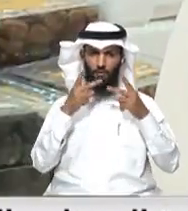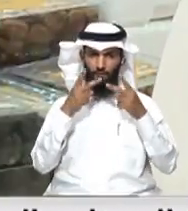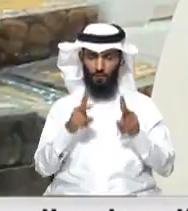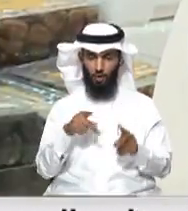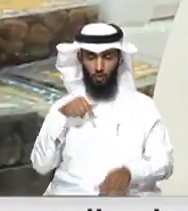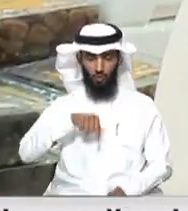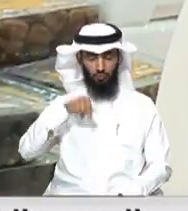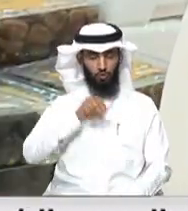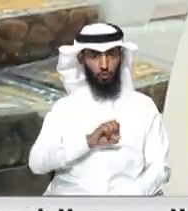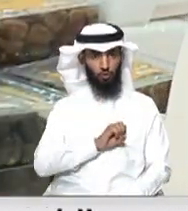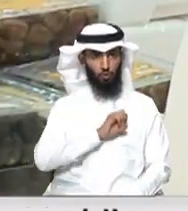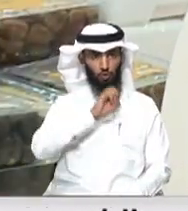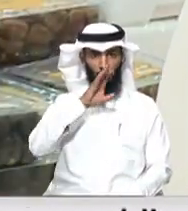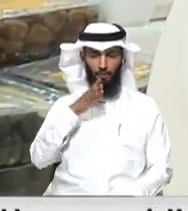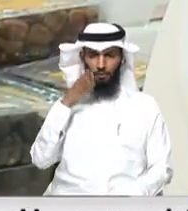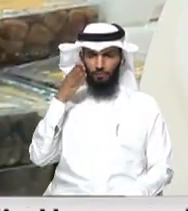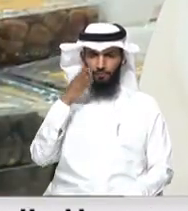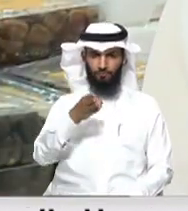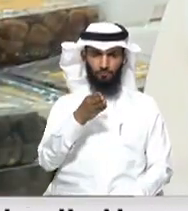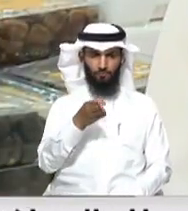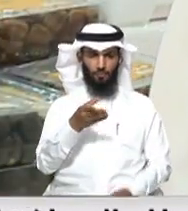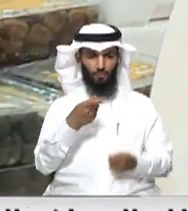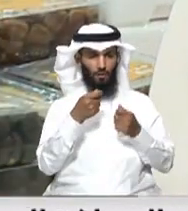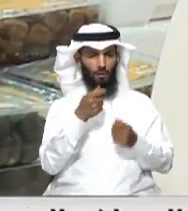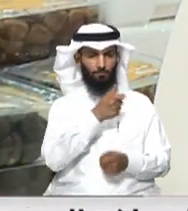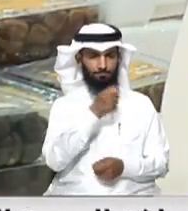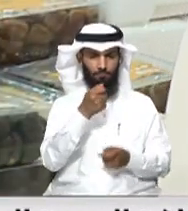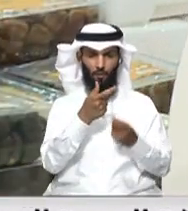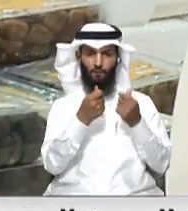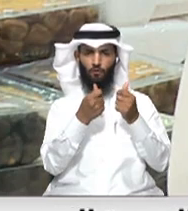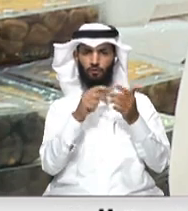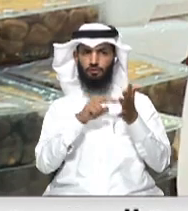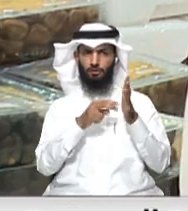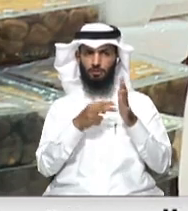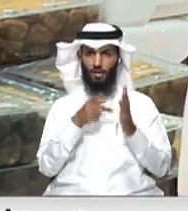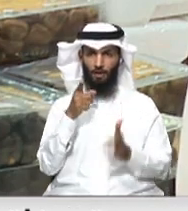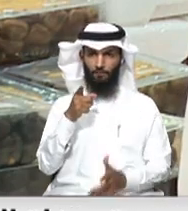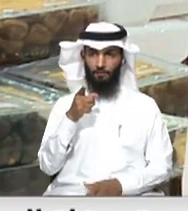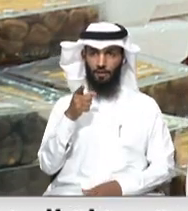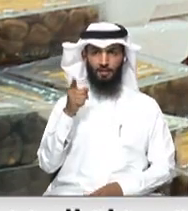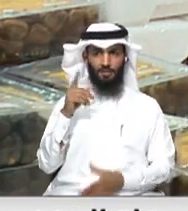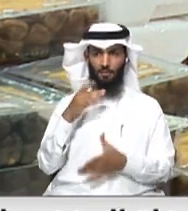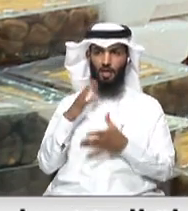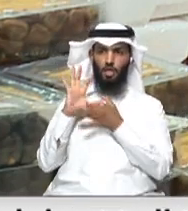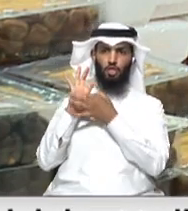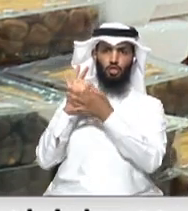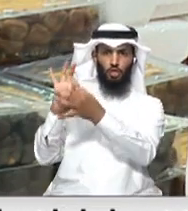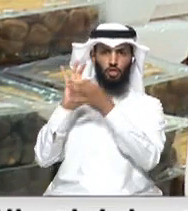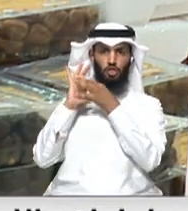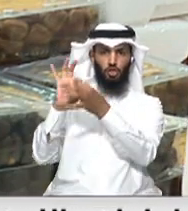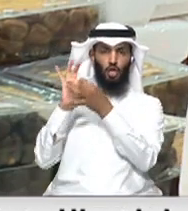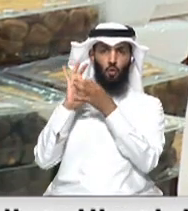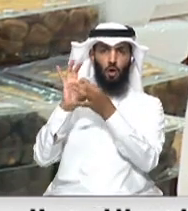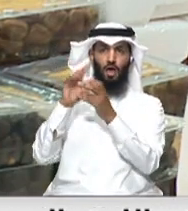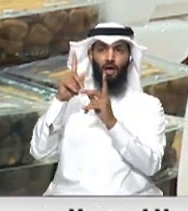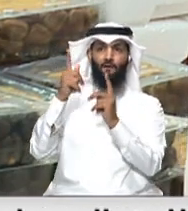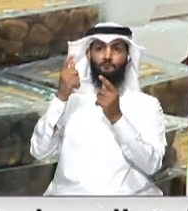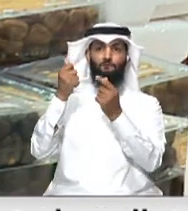الصباح لمراقبة الأسعار، كان عندنا تعاون مع إدارة الأسعار بالأسعار السلع